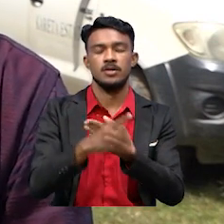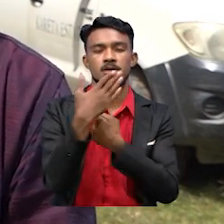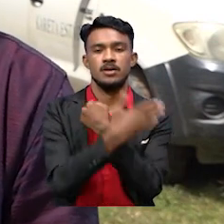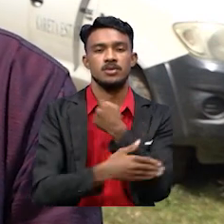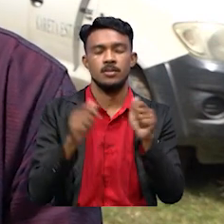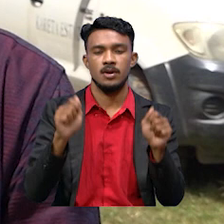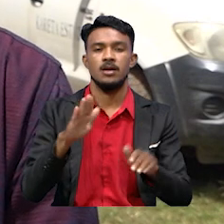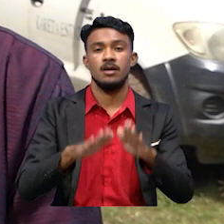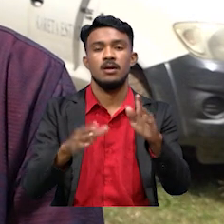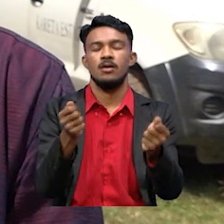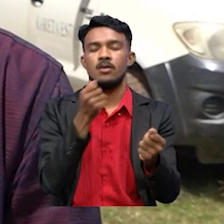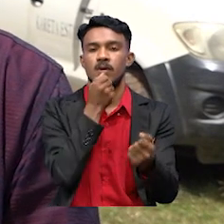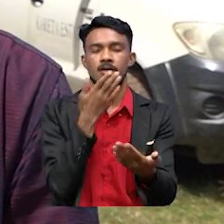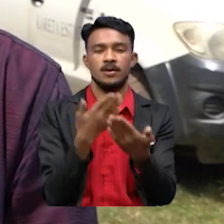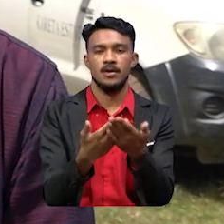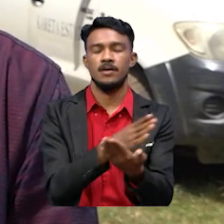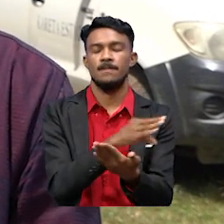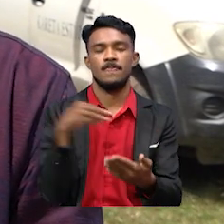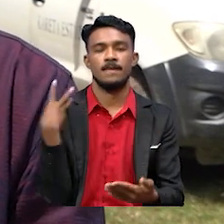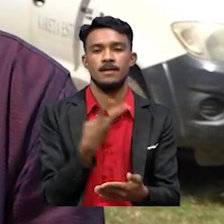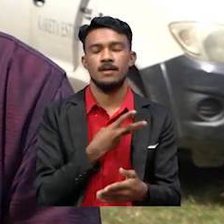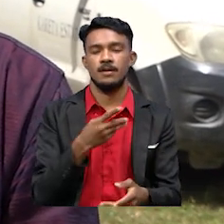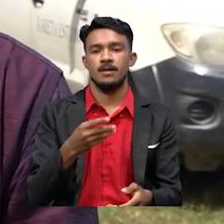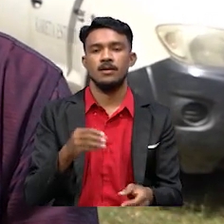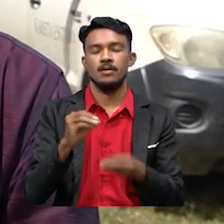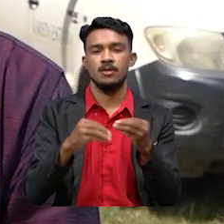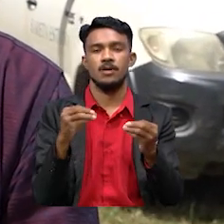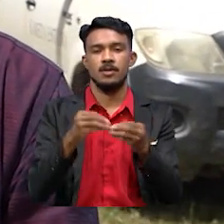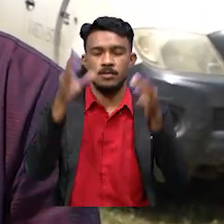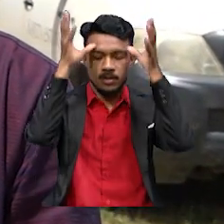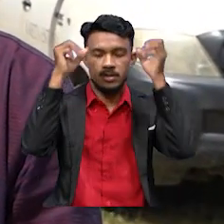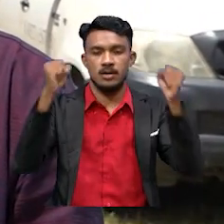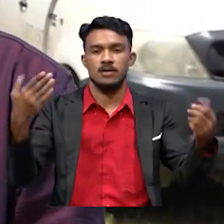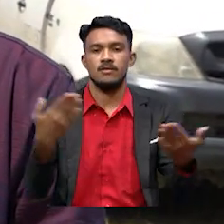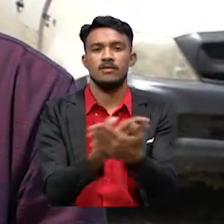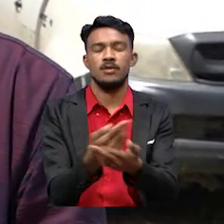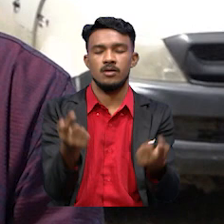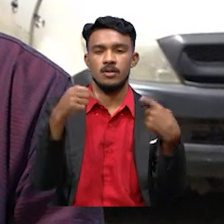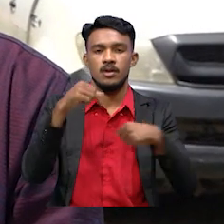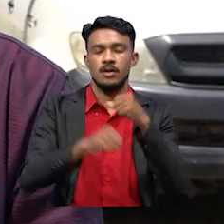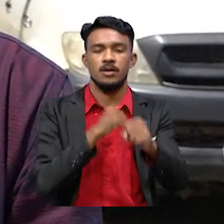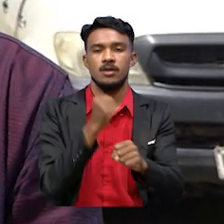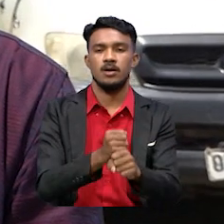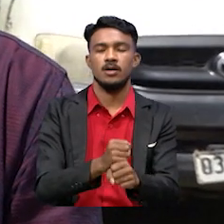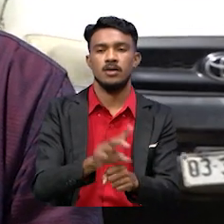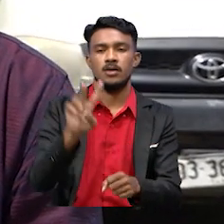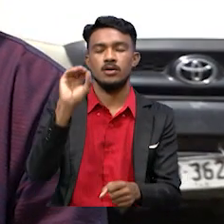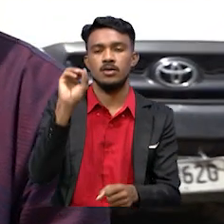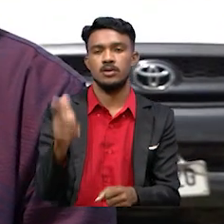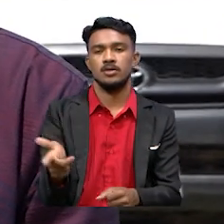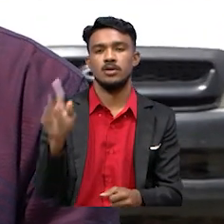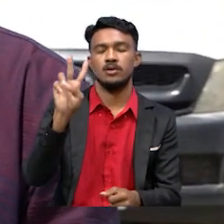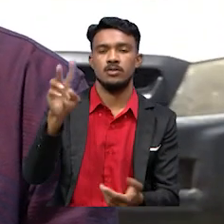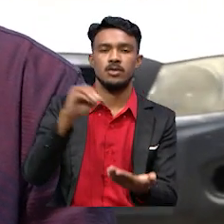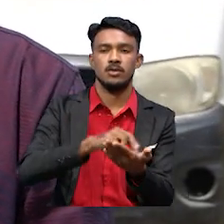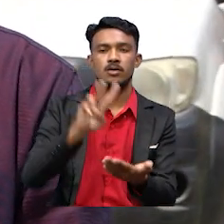bele la ho dia klitan ite ne perspektiva kona ba ia presidenti fong ne atu mai si tinan ru nuru si ri hun ru nuru si ru to ri hun ru